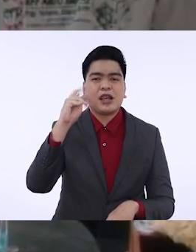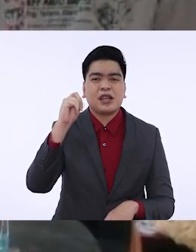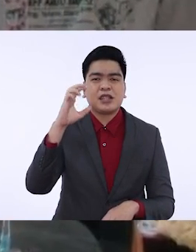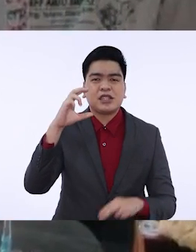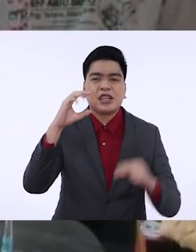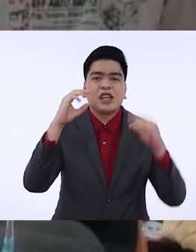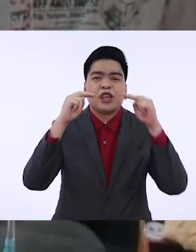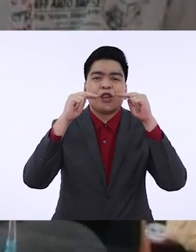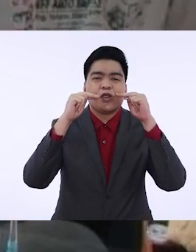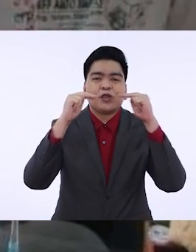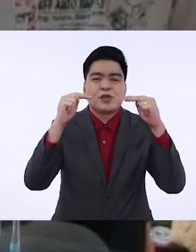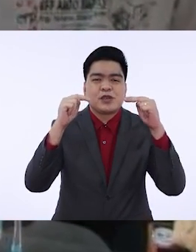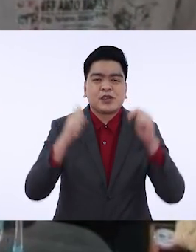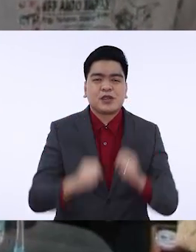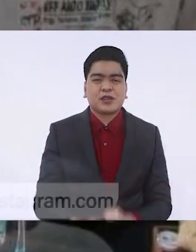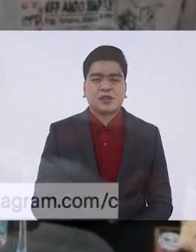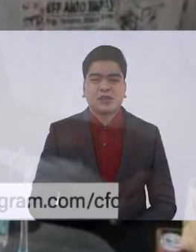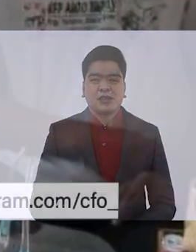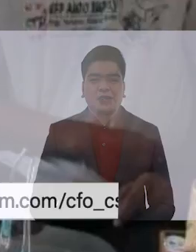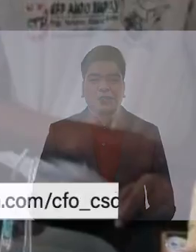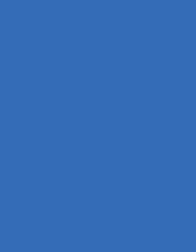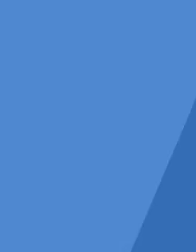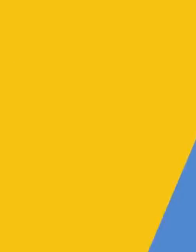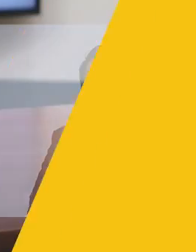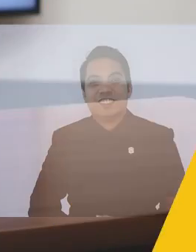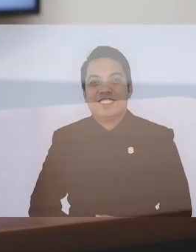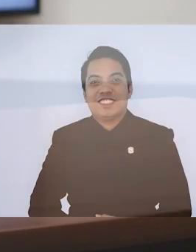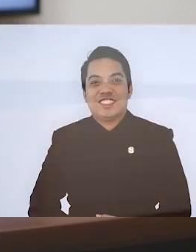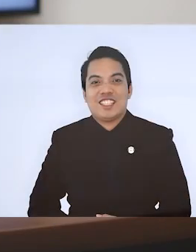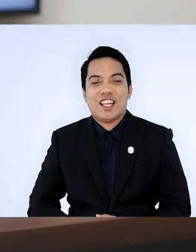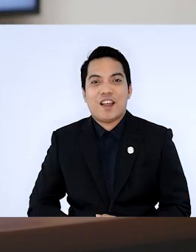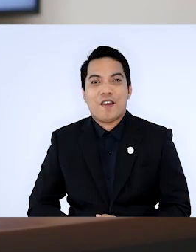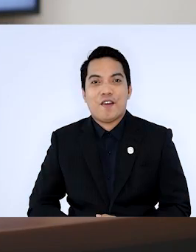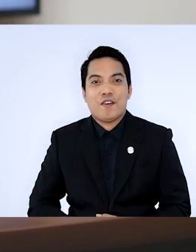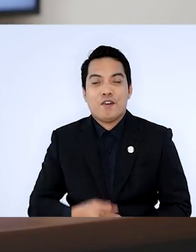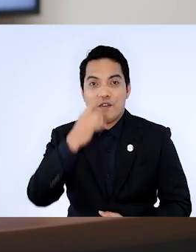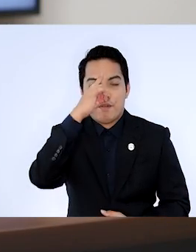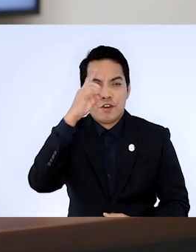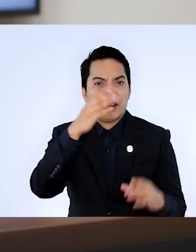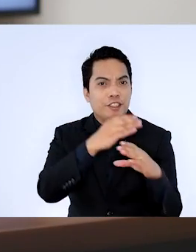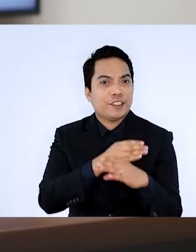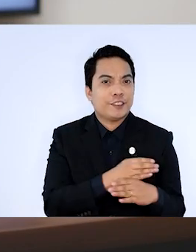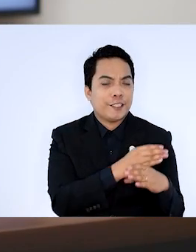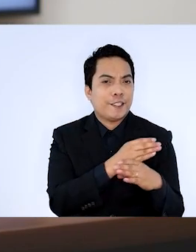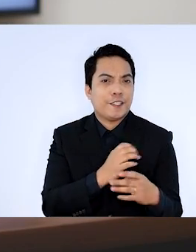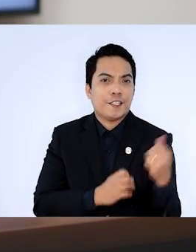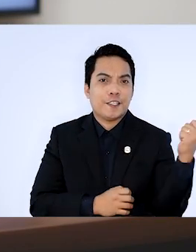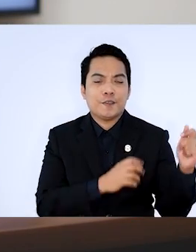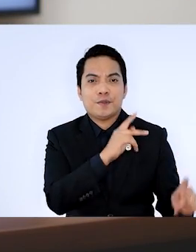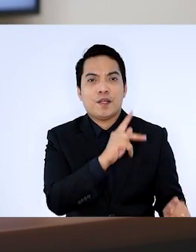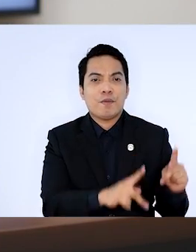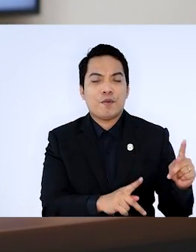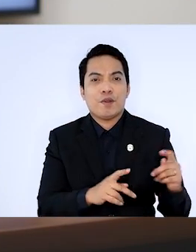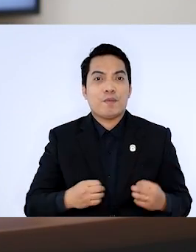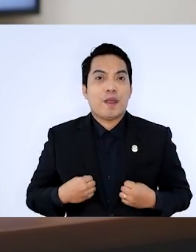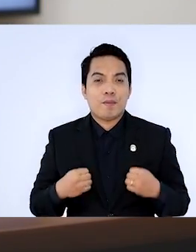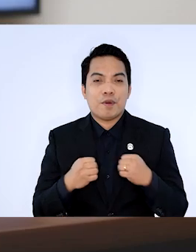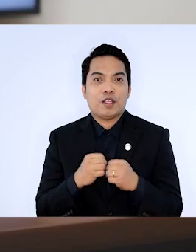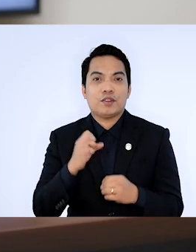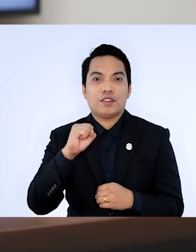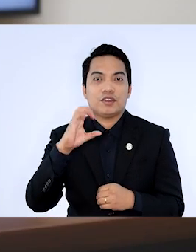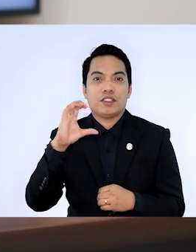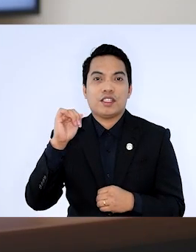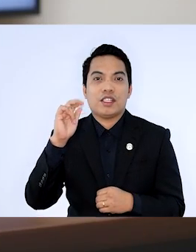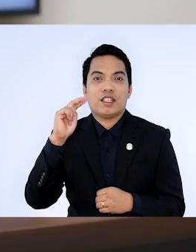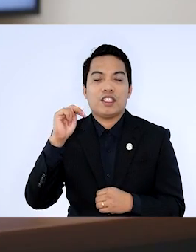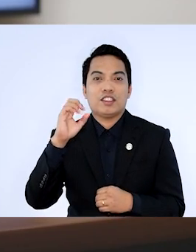sa Iglesia ni Cristo News Network. Bilang pagmamalasakit sa kapwa, pinangunahan ng mga nasa Society